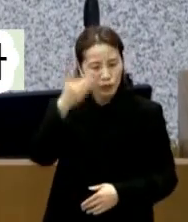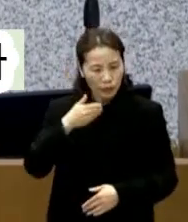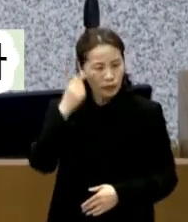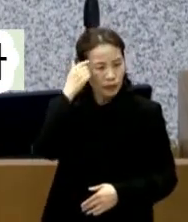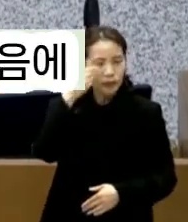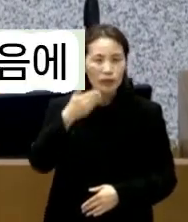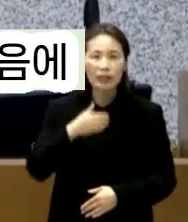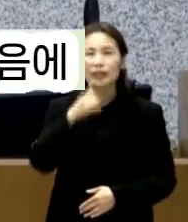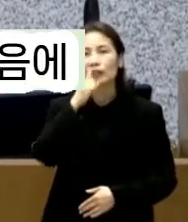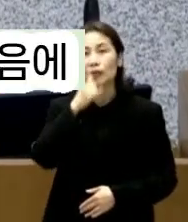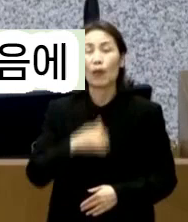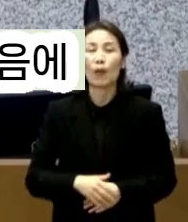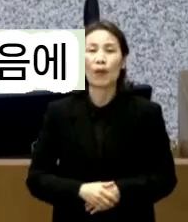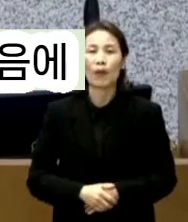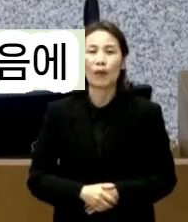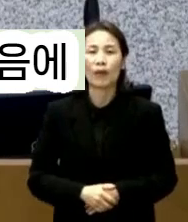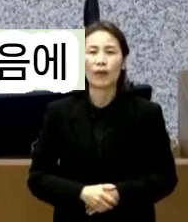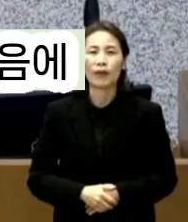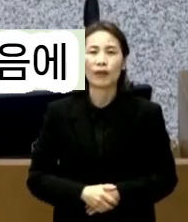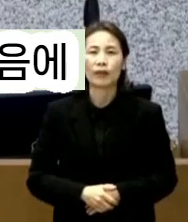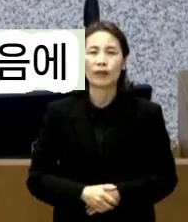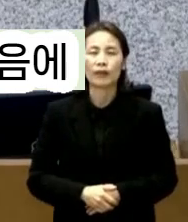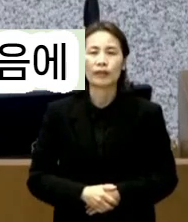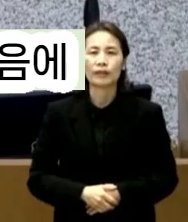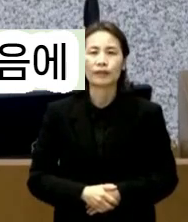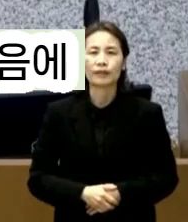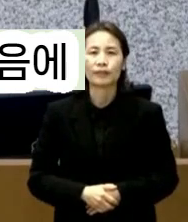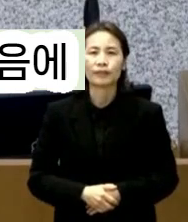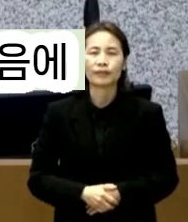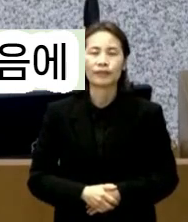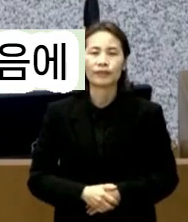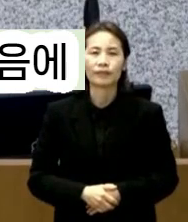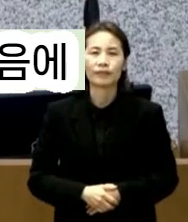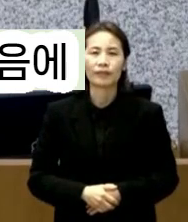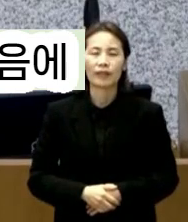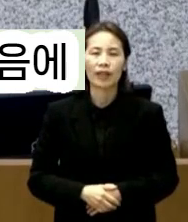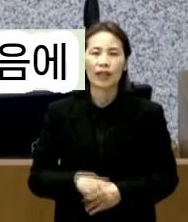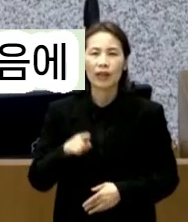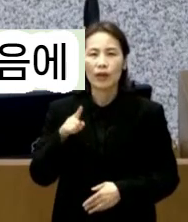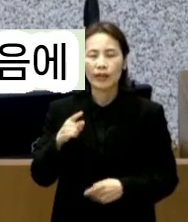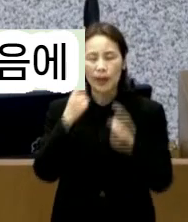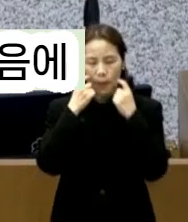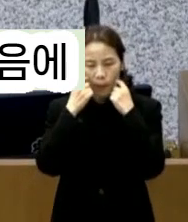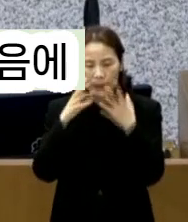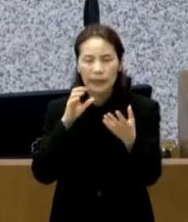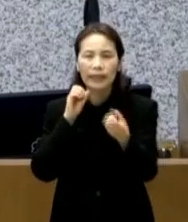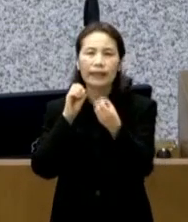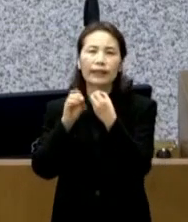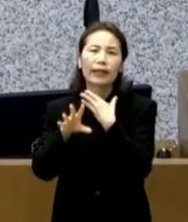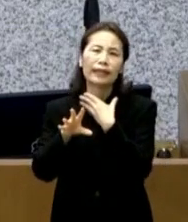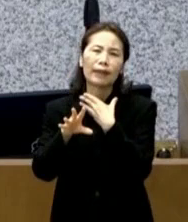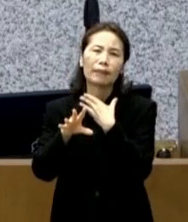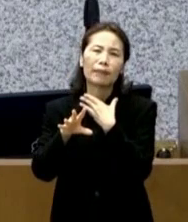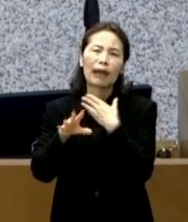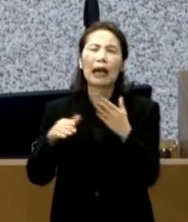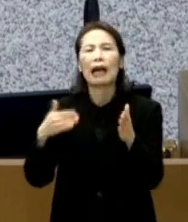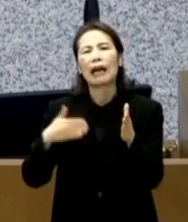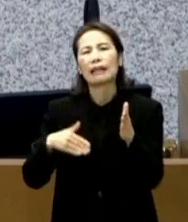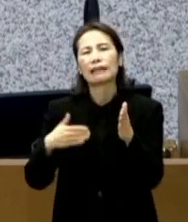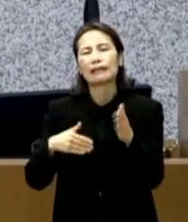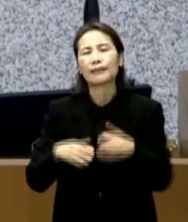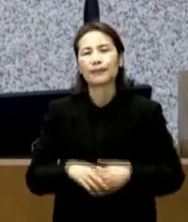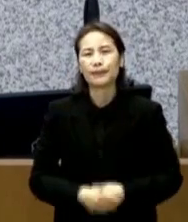있습니다. 하지만 여전히 선뜻 선명한 대답을 내놓을 수 없음에 너무나